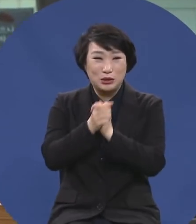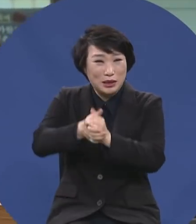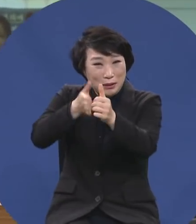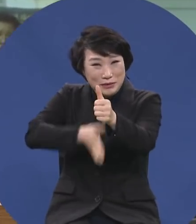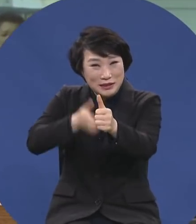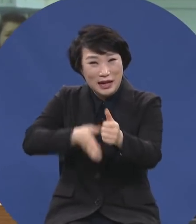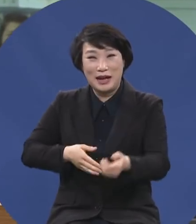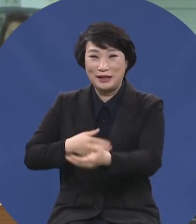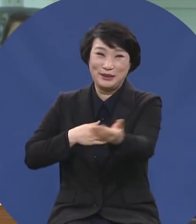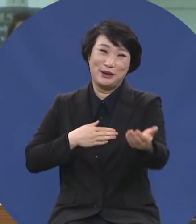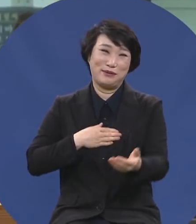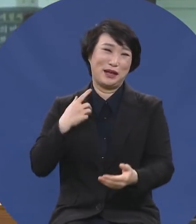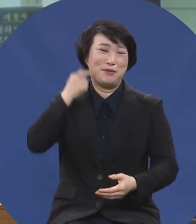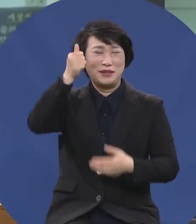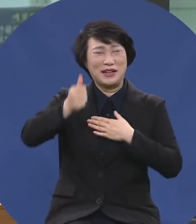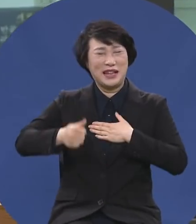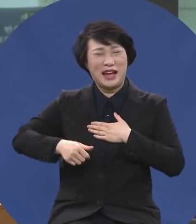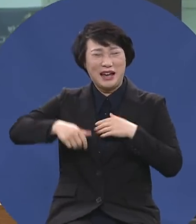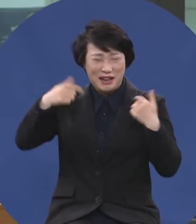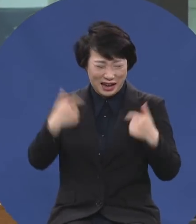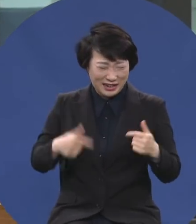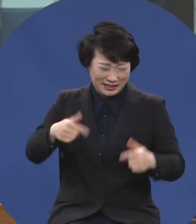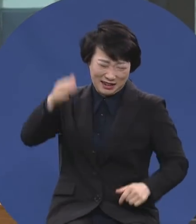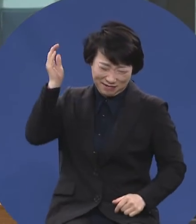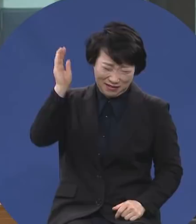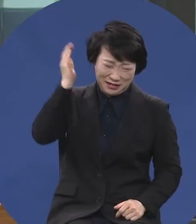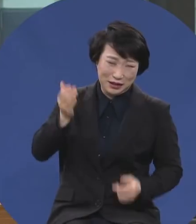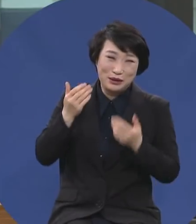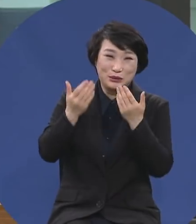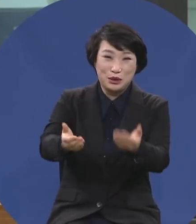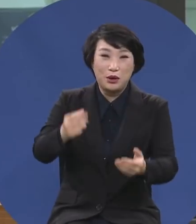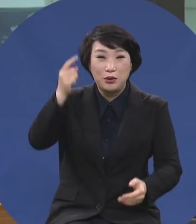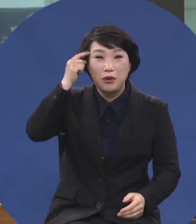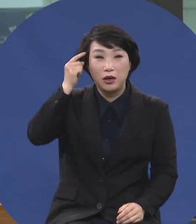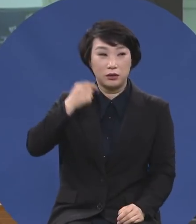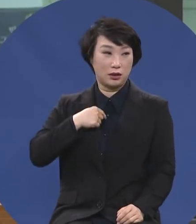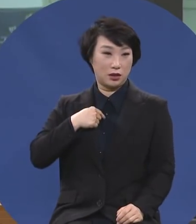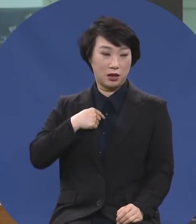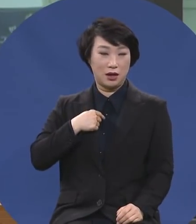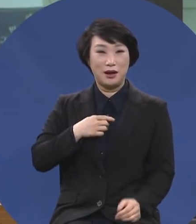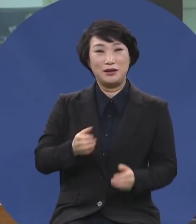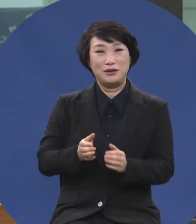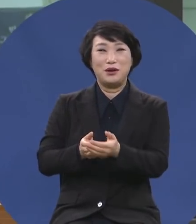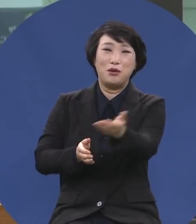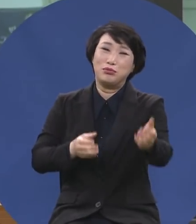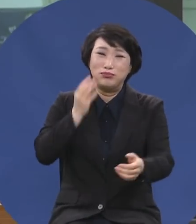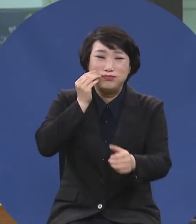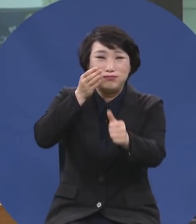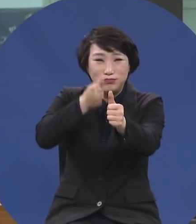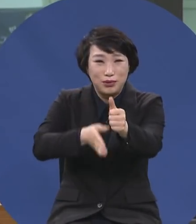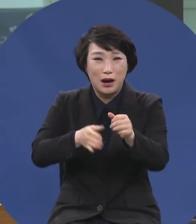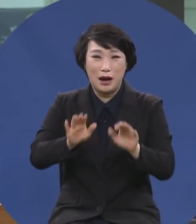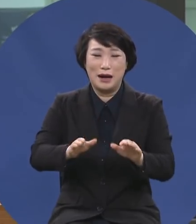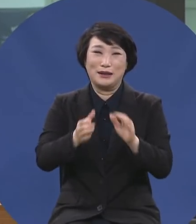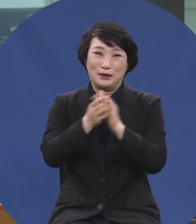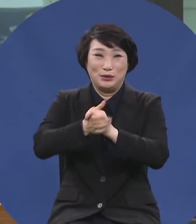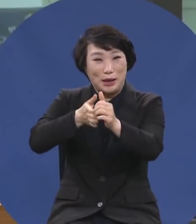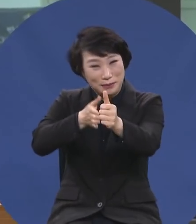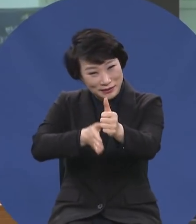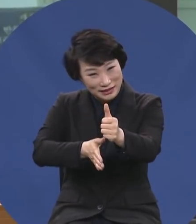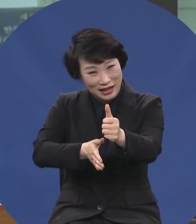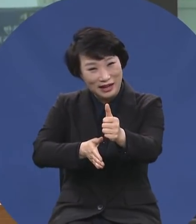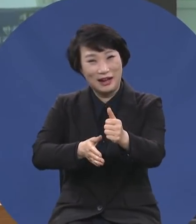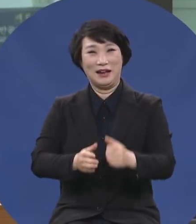기도하자고 여러분에게 담임 목사가 그렇게 애타게 말하는 이유가 뭐냐? 제발 부탁이니